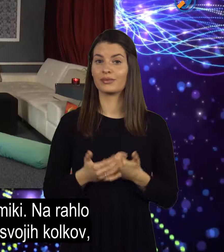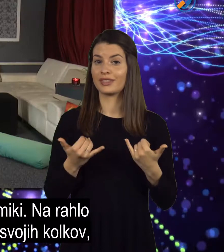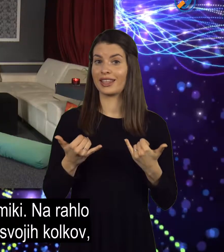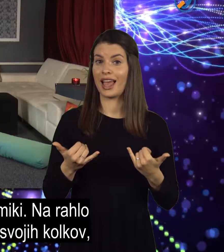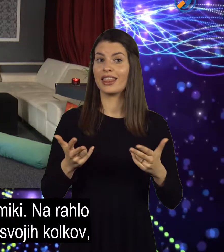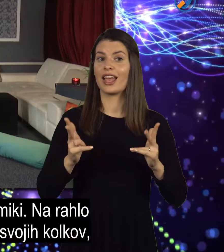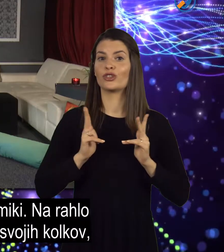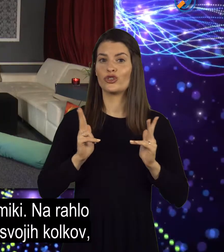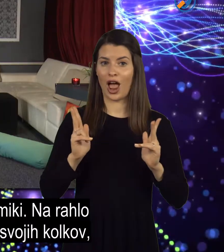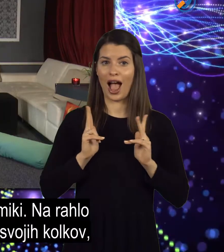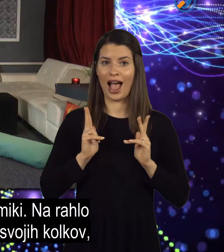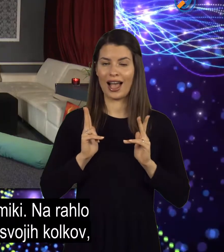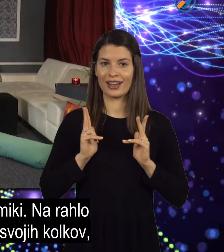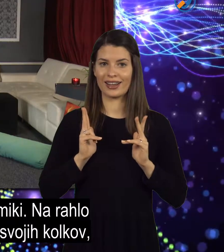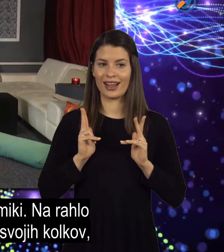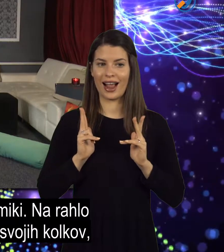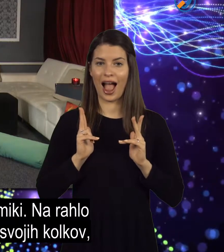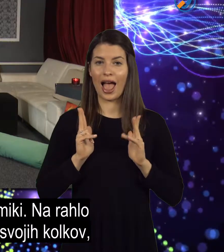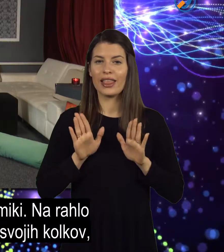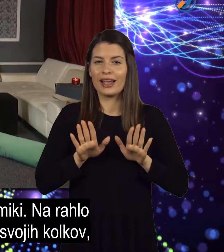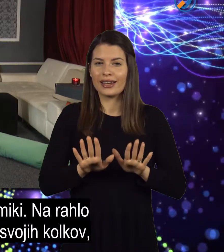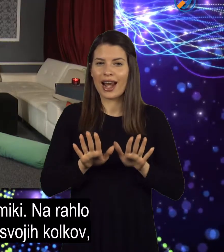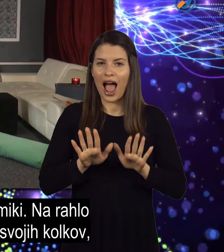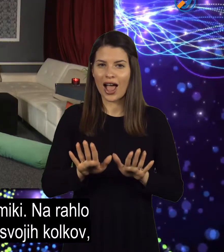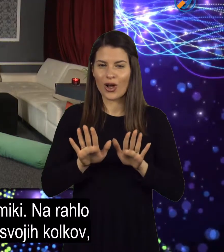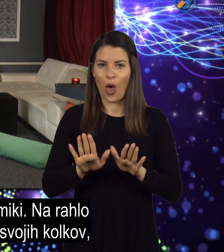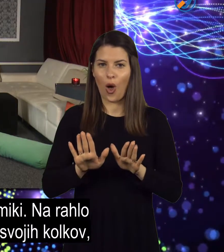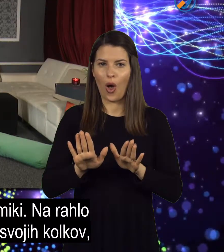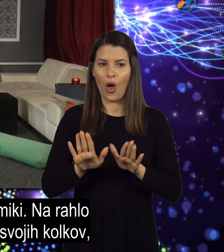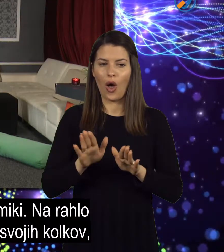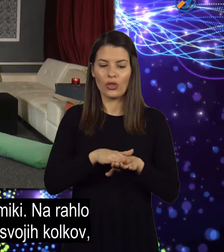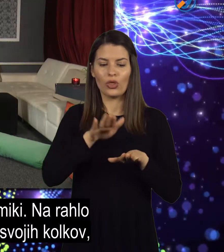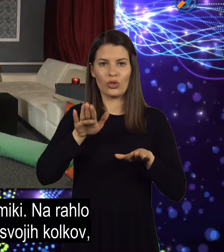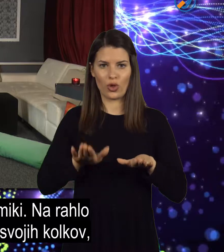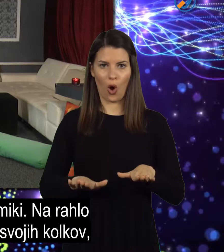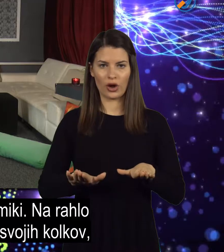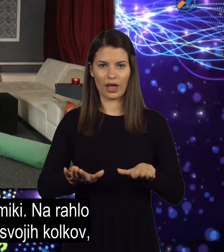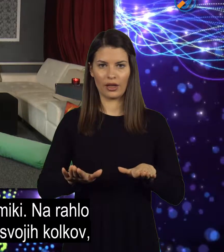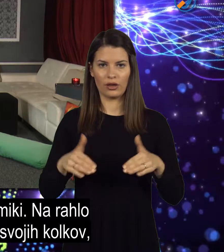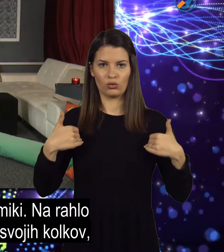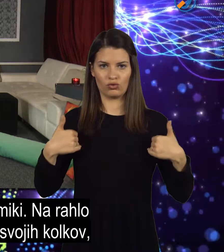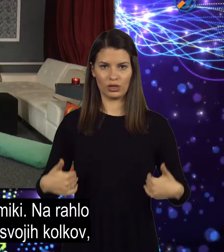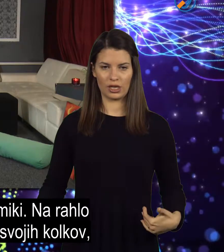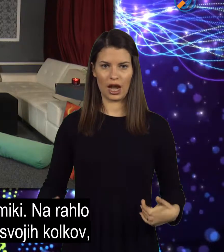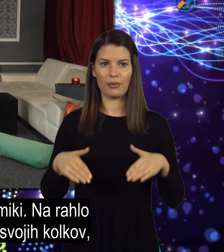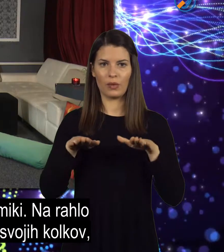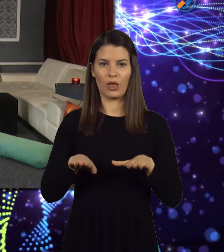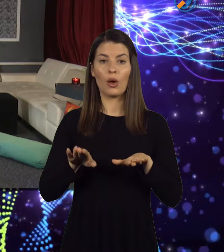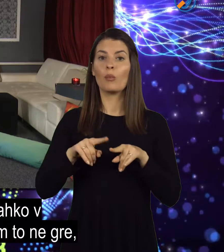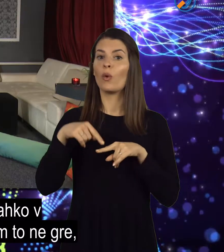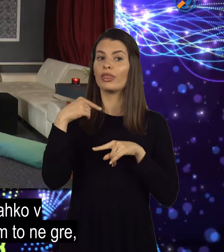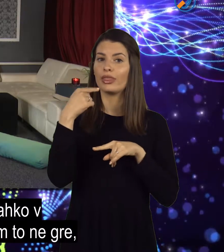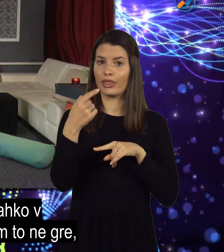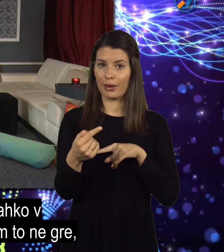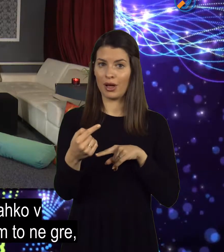In tukaj nas čakajo odmiki, torej rahlo damo noge v širino svojih kolkov